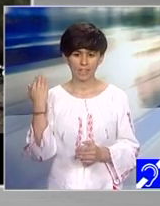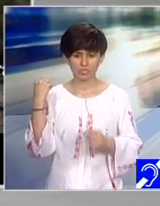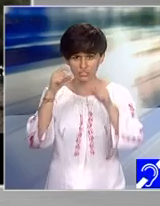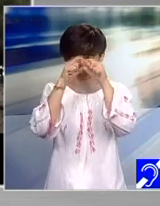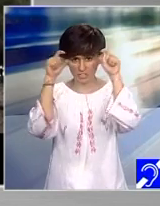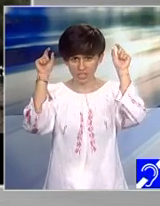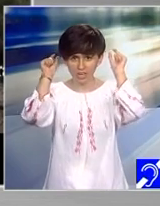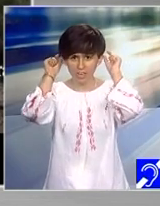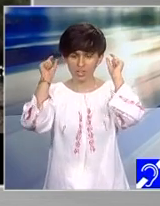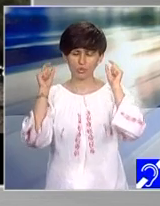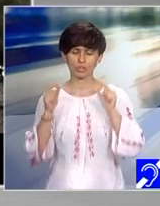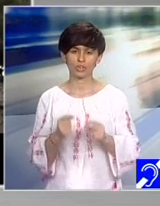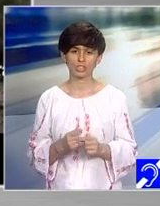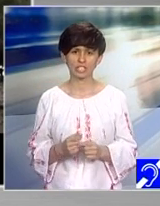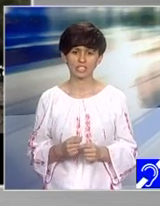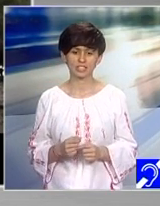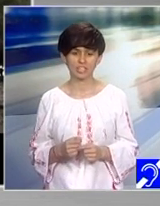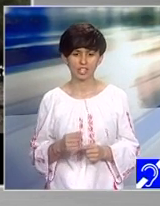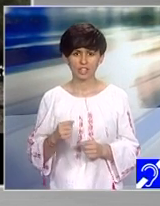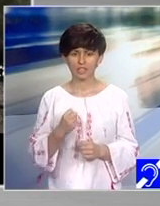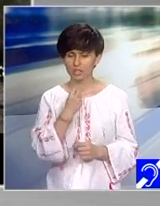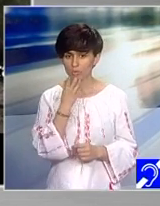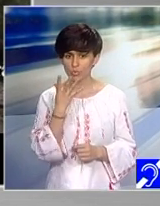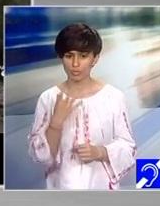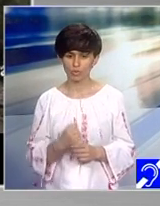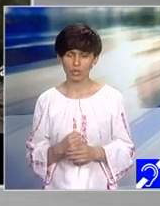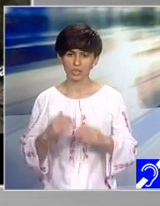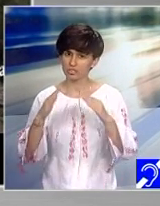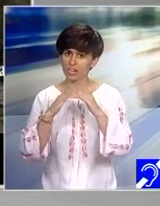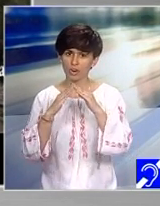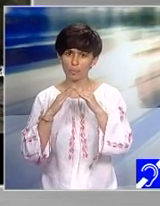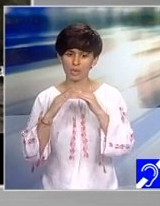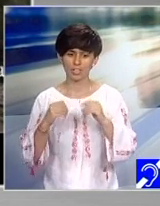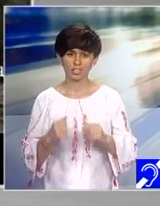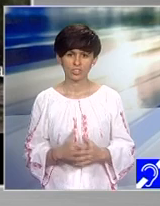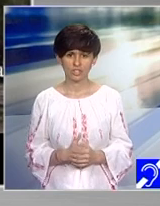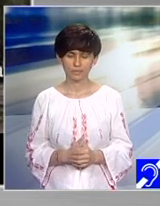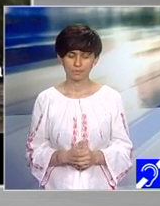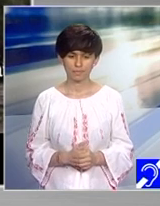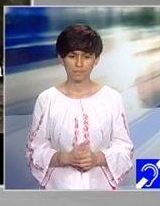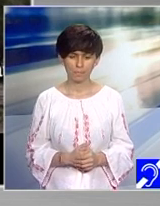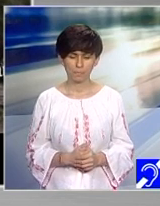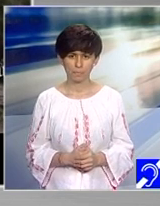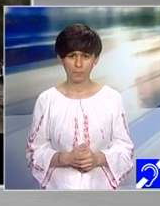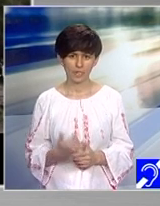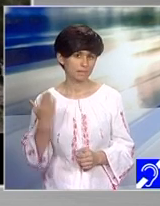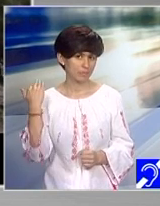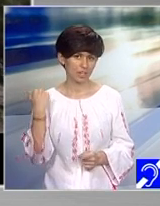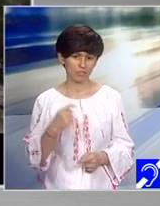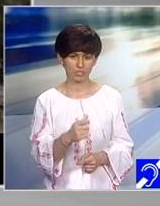să vedem în imagini. Niște acoperișuri. Da. A fost un